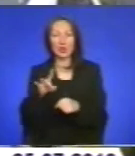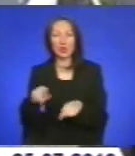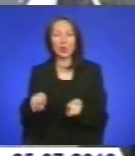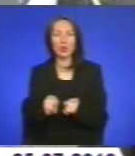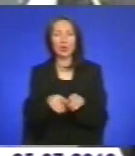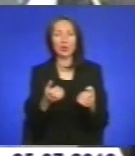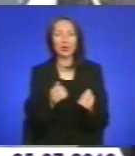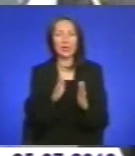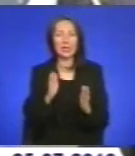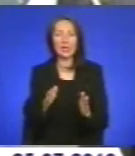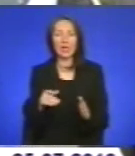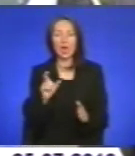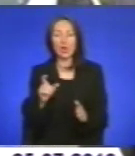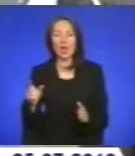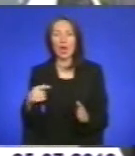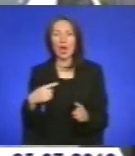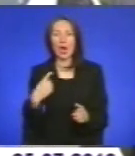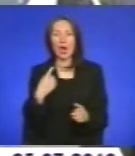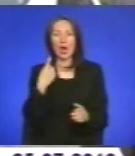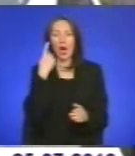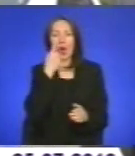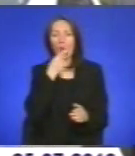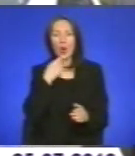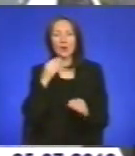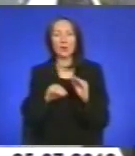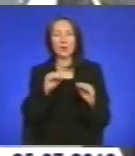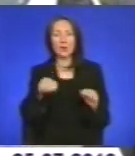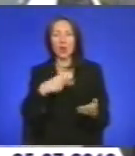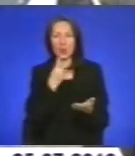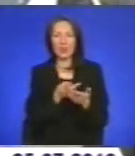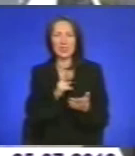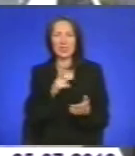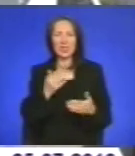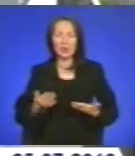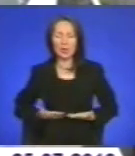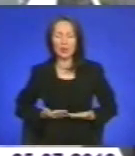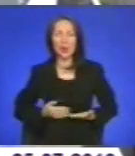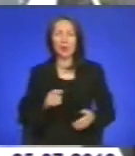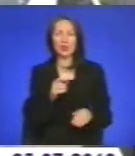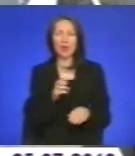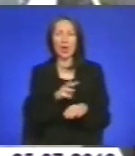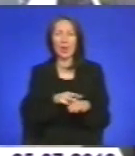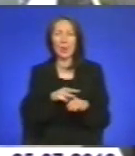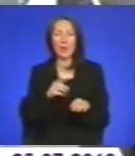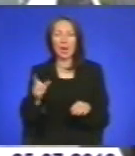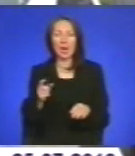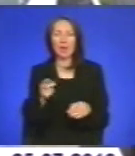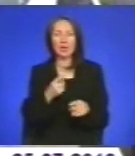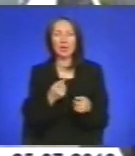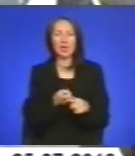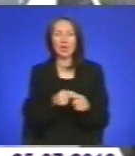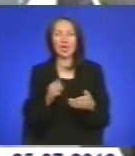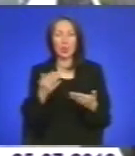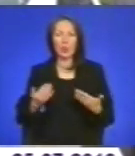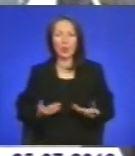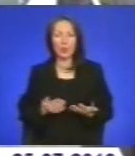громадян, а й особового складу, подивитися, як проживають працівники, які побутові умови, як вони працюють, в яких умовах, як вони